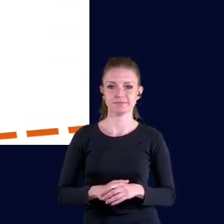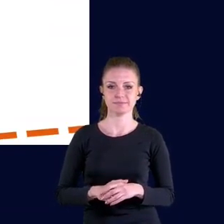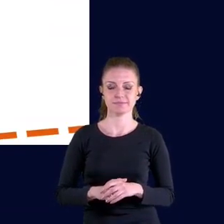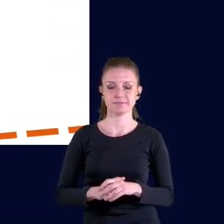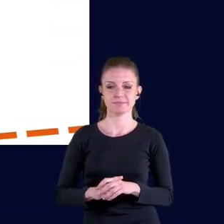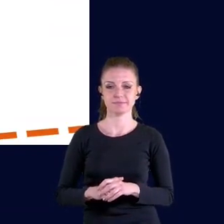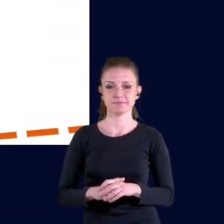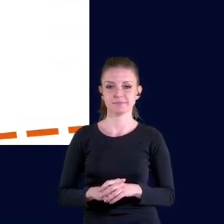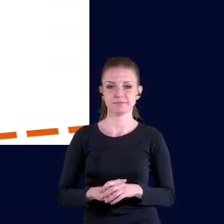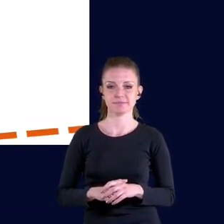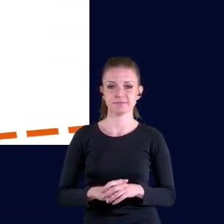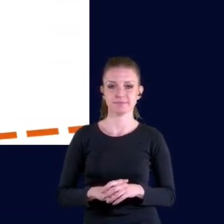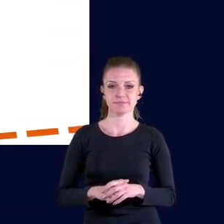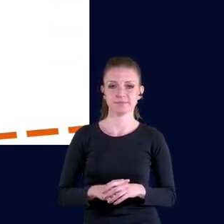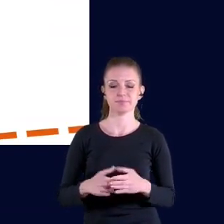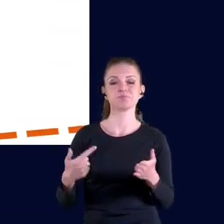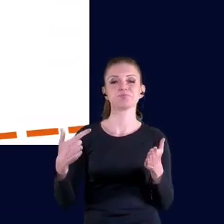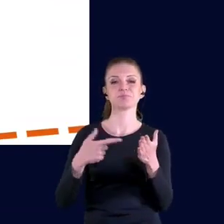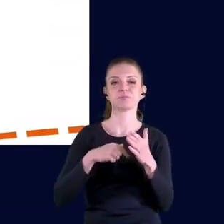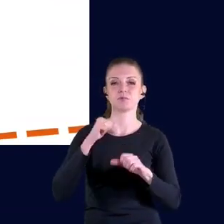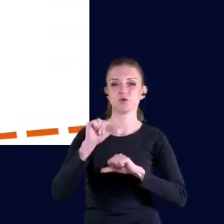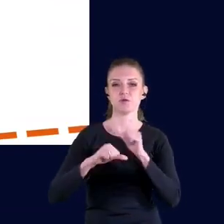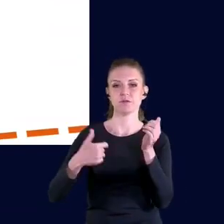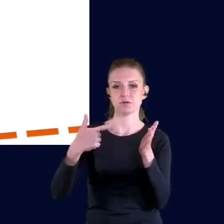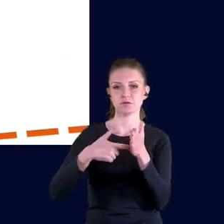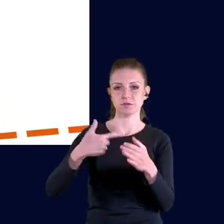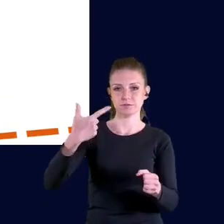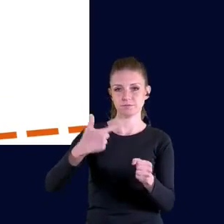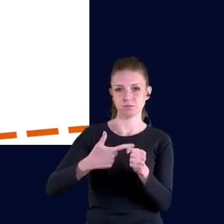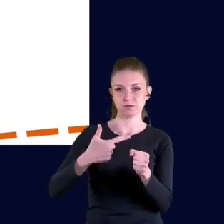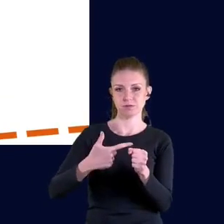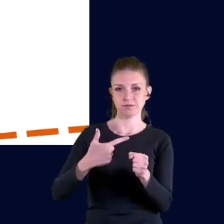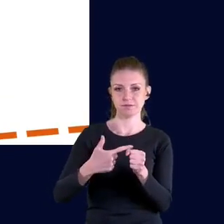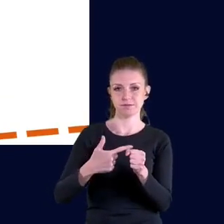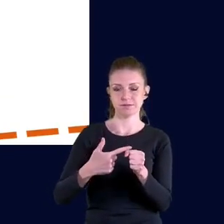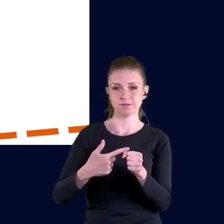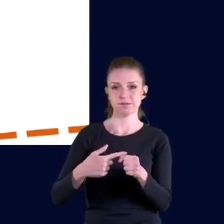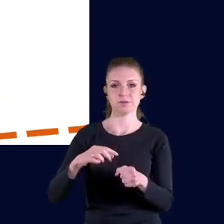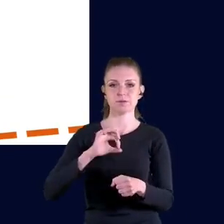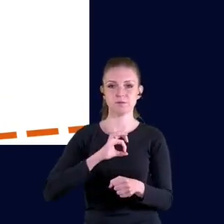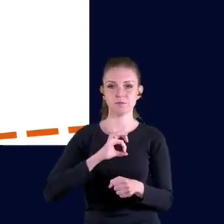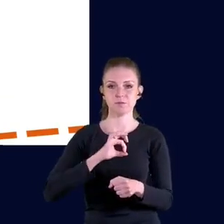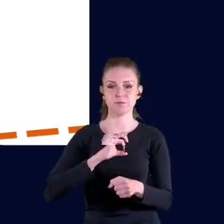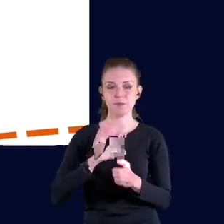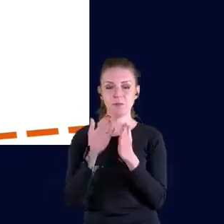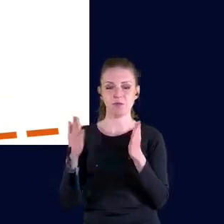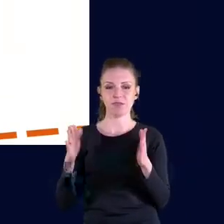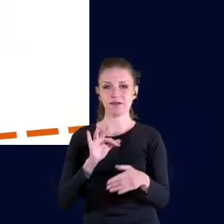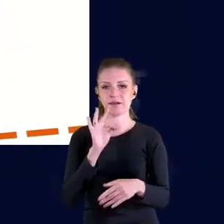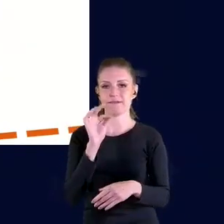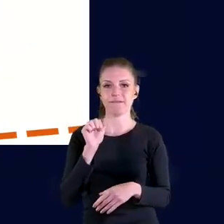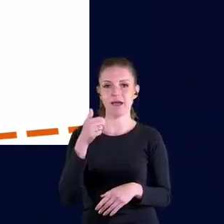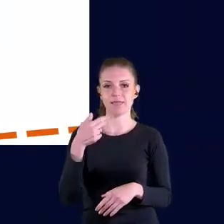tutaj w roku 2020 na naszym bibliotecznych półkach bo